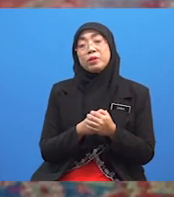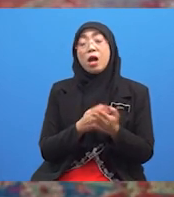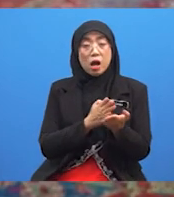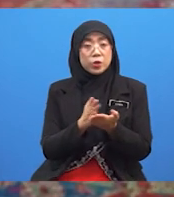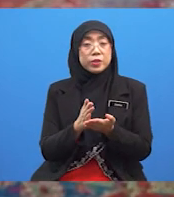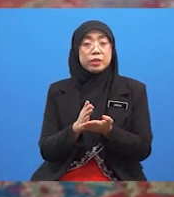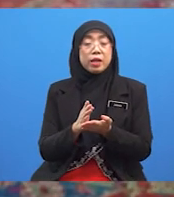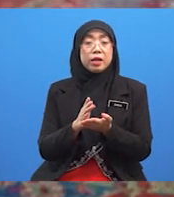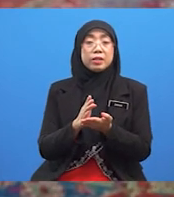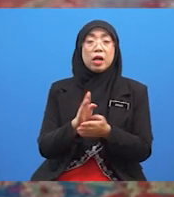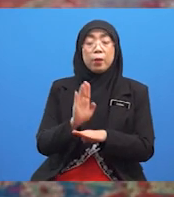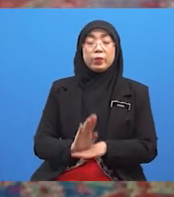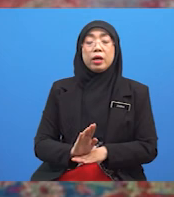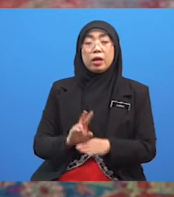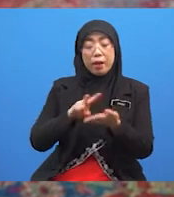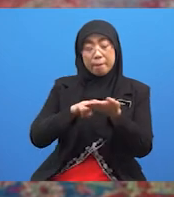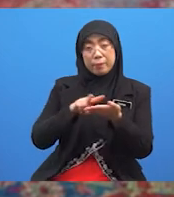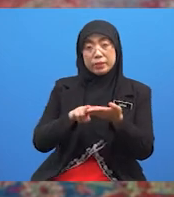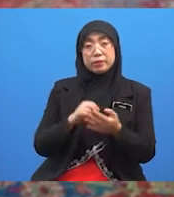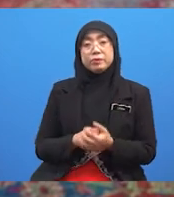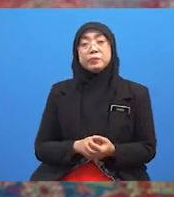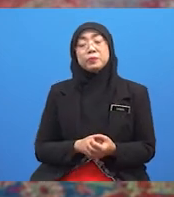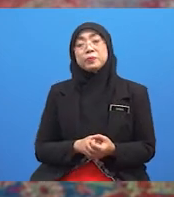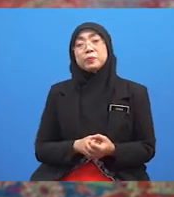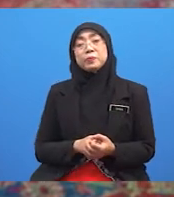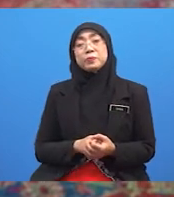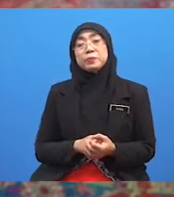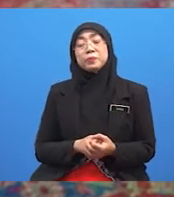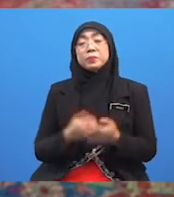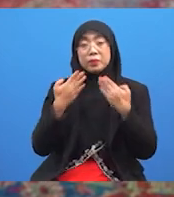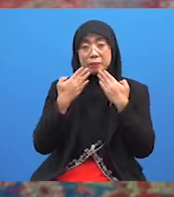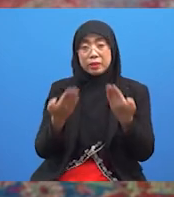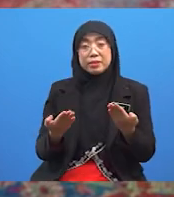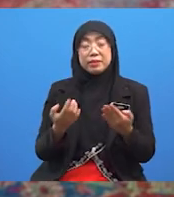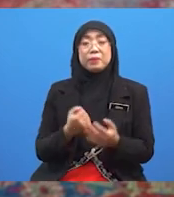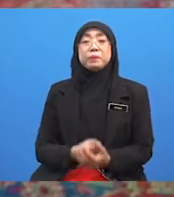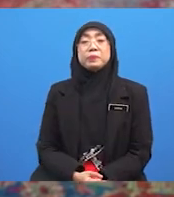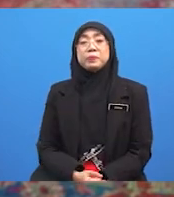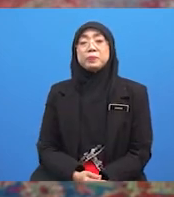membaca kerana membaca itu jambatan ilmu. Terima kasih.